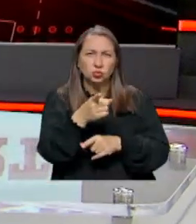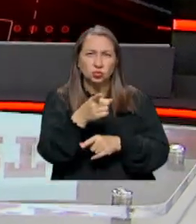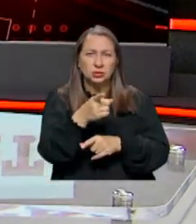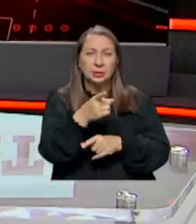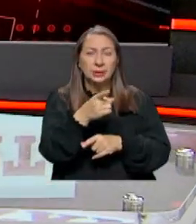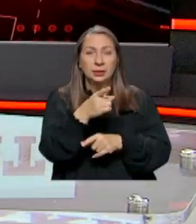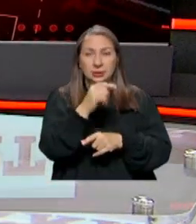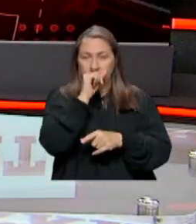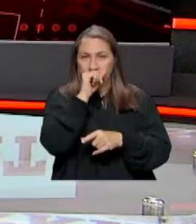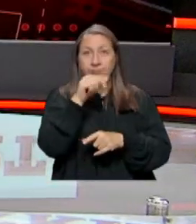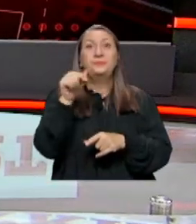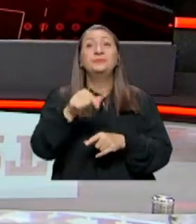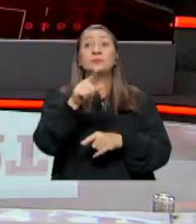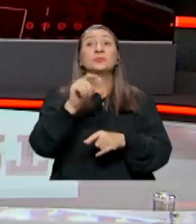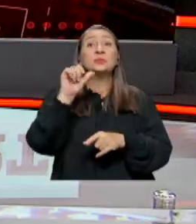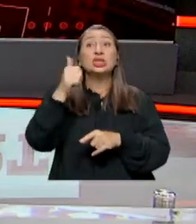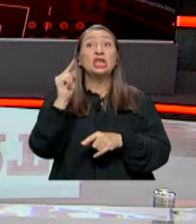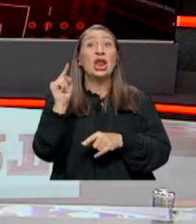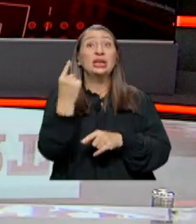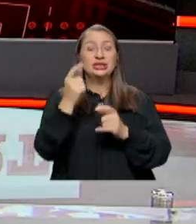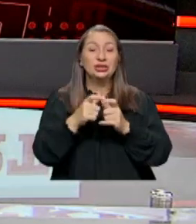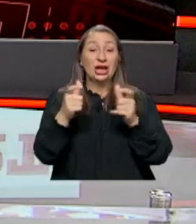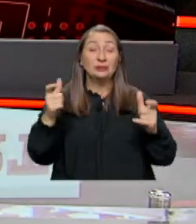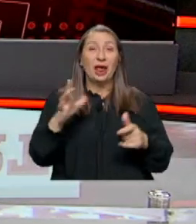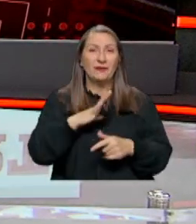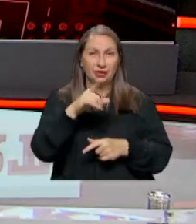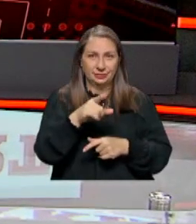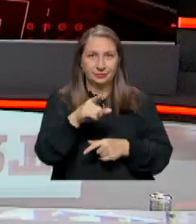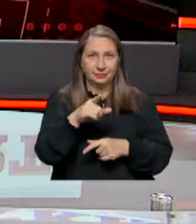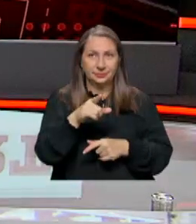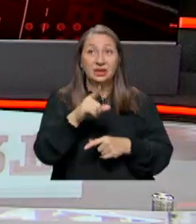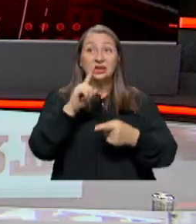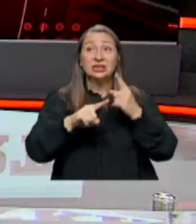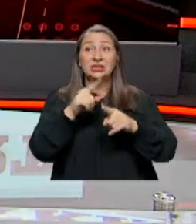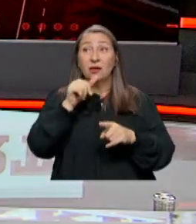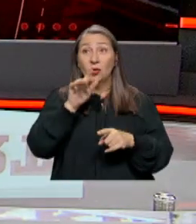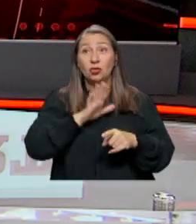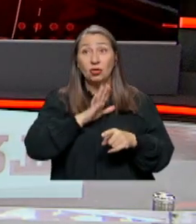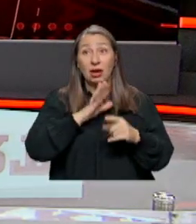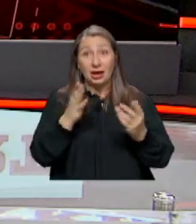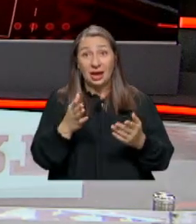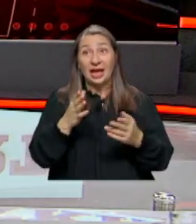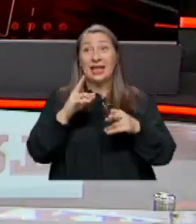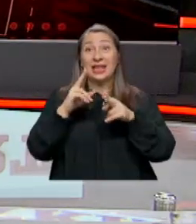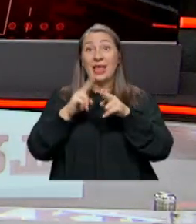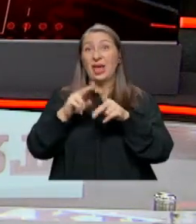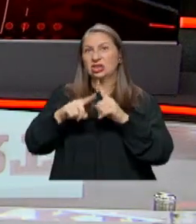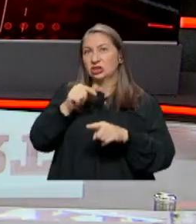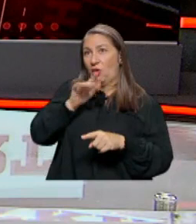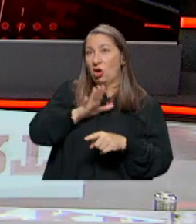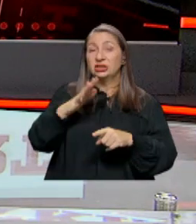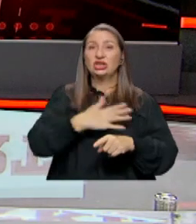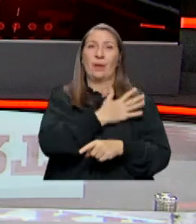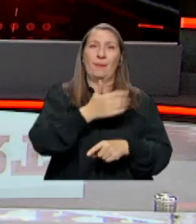Efendim, şimdi bununla ilgili yarın ilginç gelişmeler var. Kılıçdaroğlu ile Kemal Kılıçdaroğlu Cumhuriyet